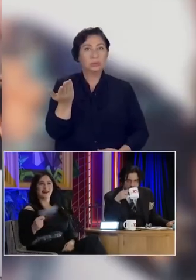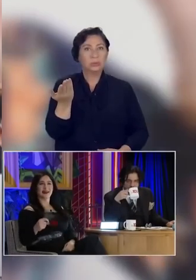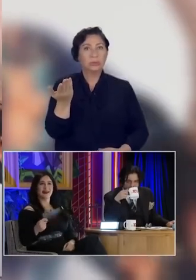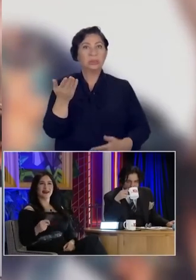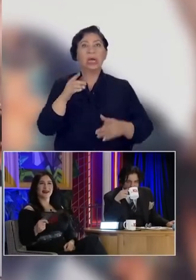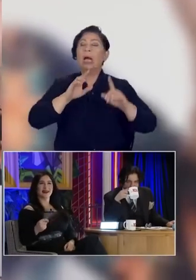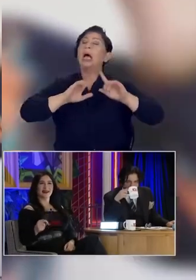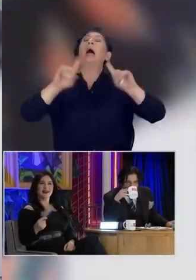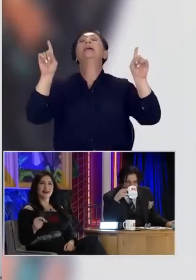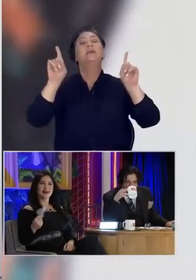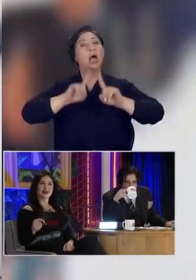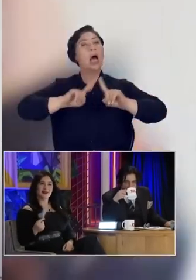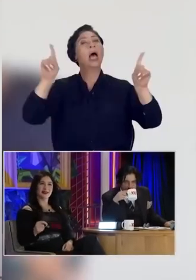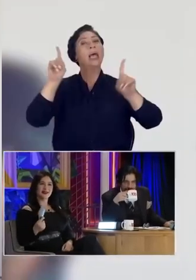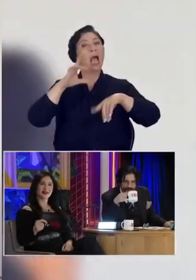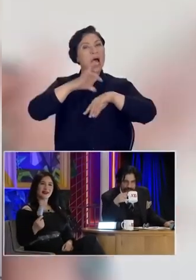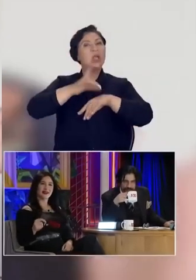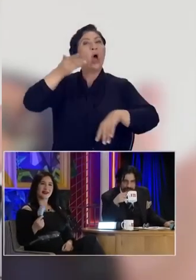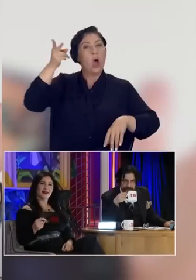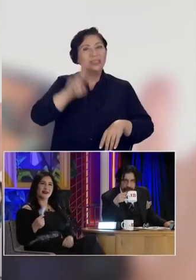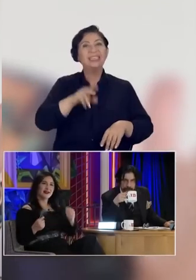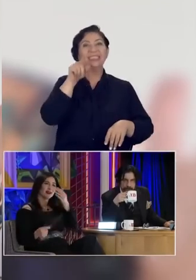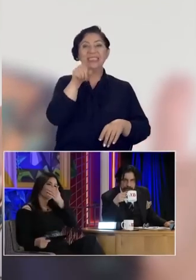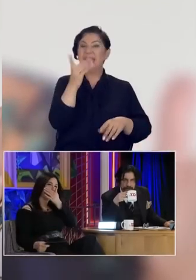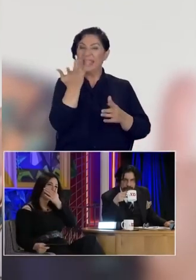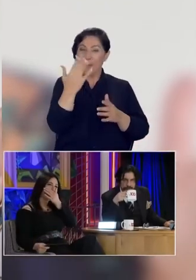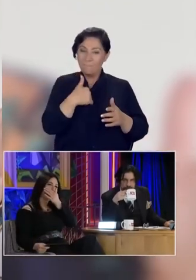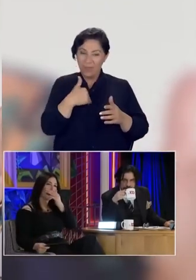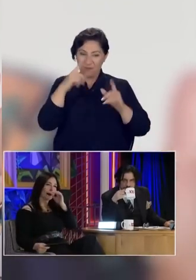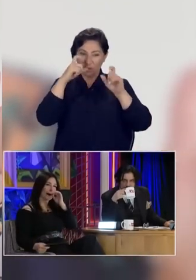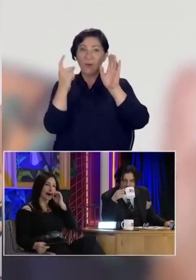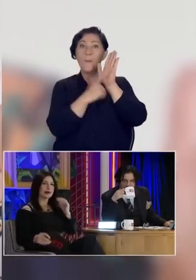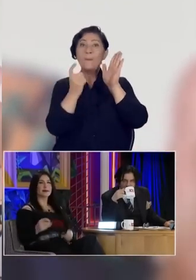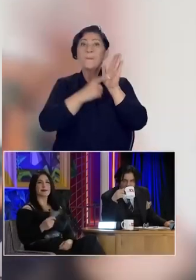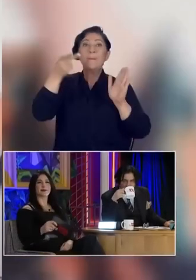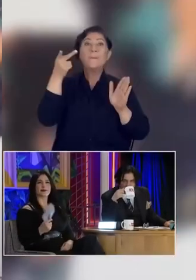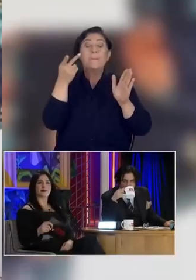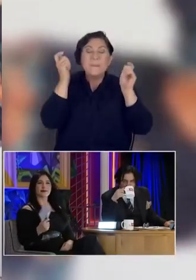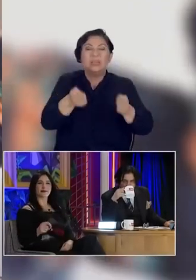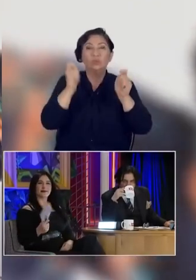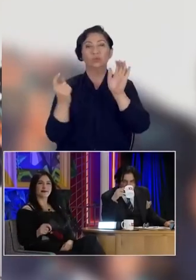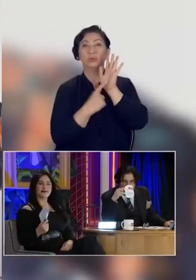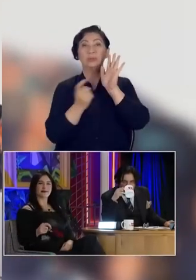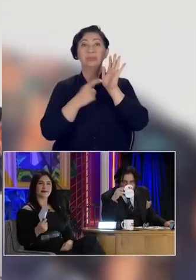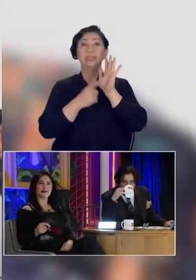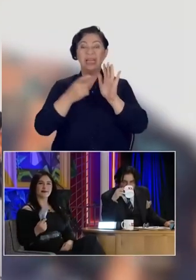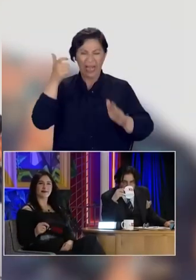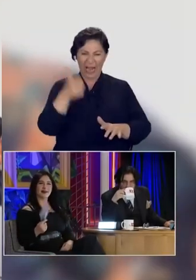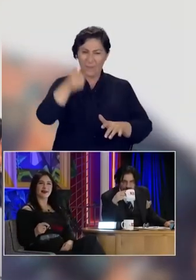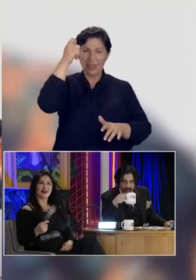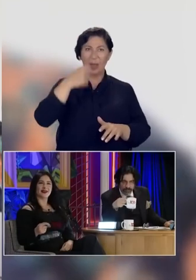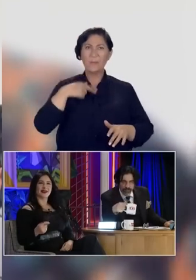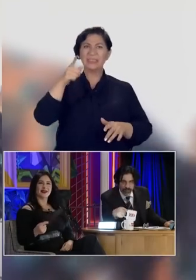Hayır efendim, hastalıktan ölsen de set yeden bile sen benim fotoğrafımı beğeneceksin Fazilet. Kapat, ben senin yüzünden